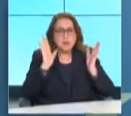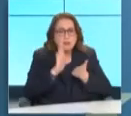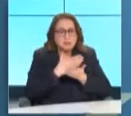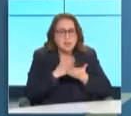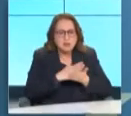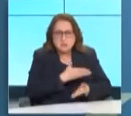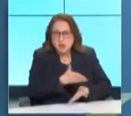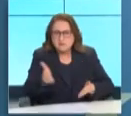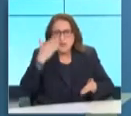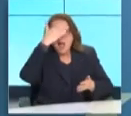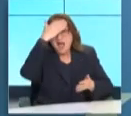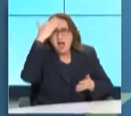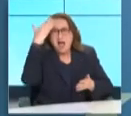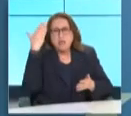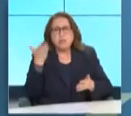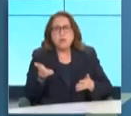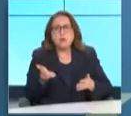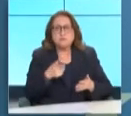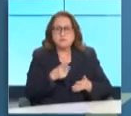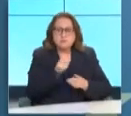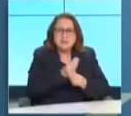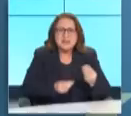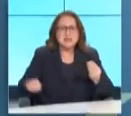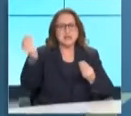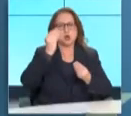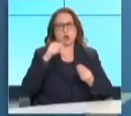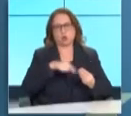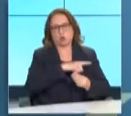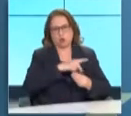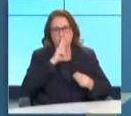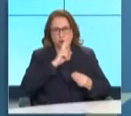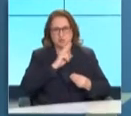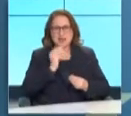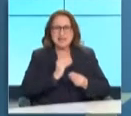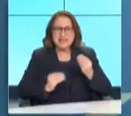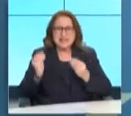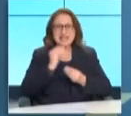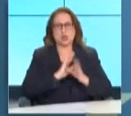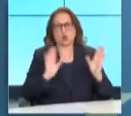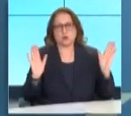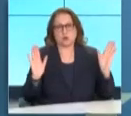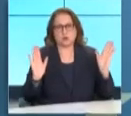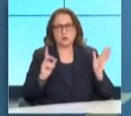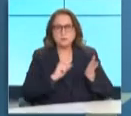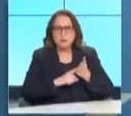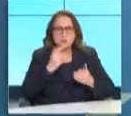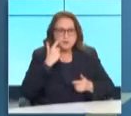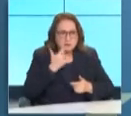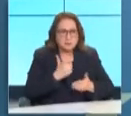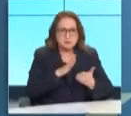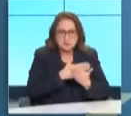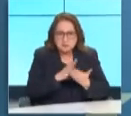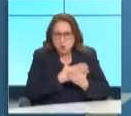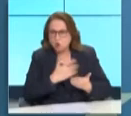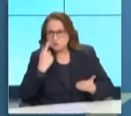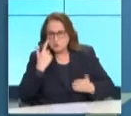αθώα θύματα την στριμώχνει ακόμα περισσότερο στη γωνία και κάνει ακόμα πιο δύσκολη την